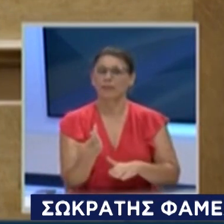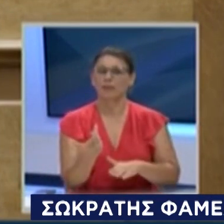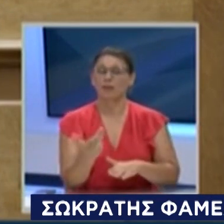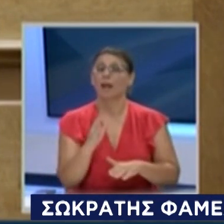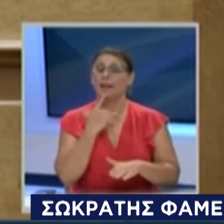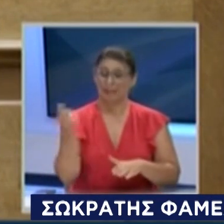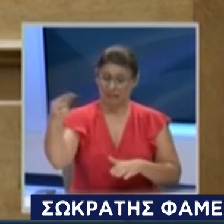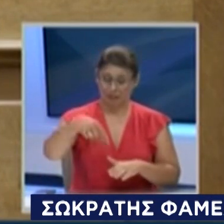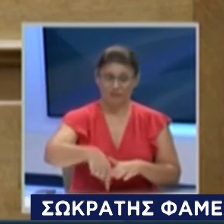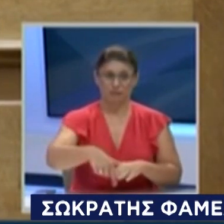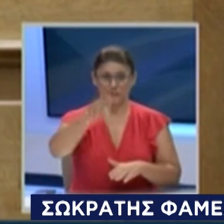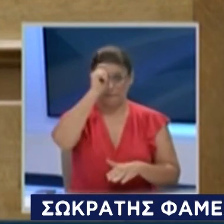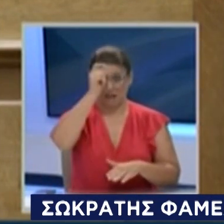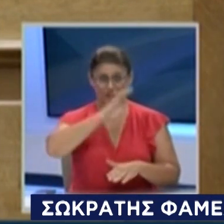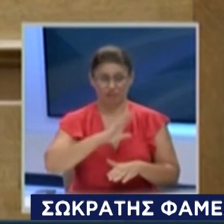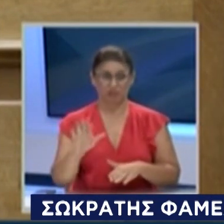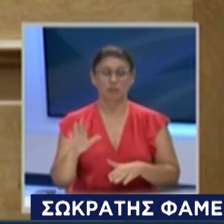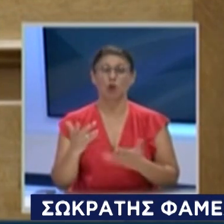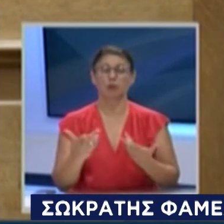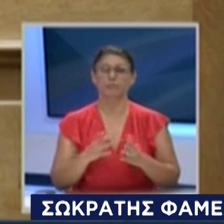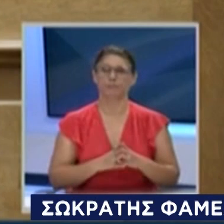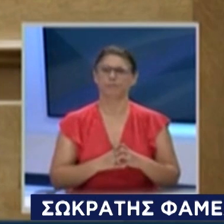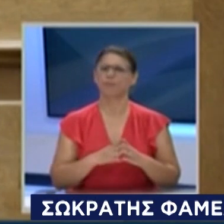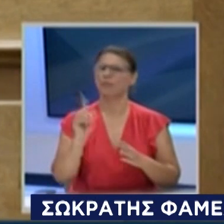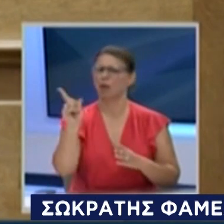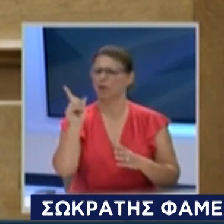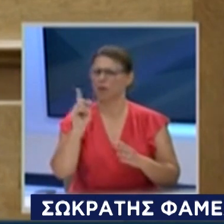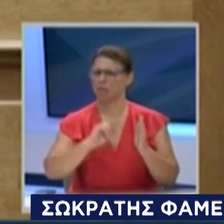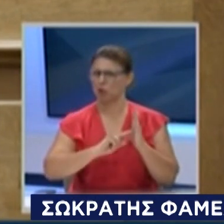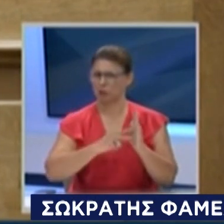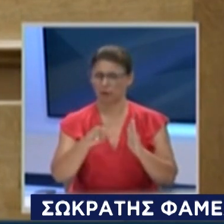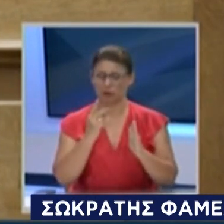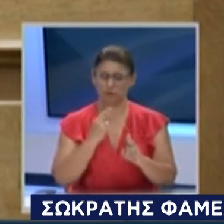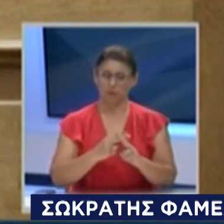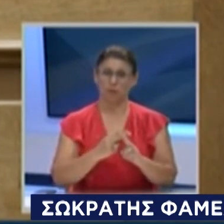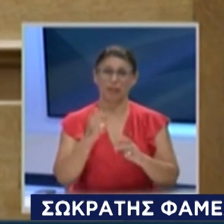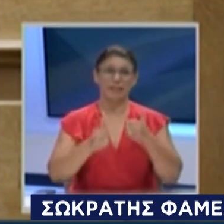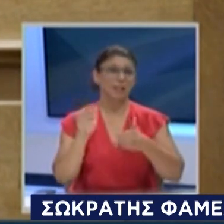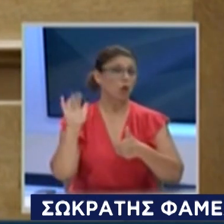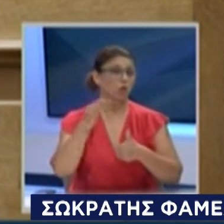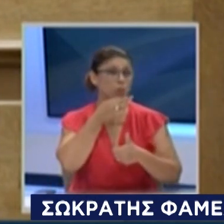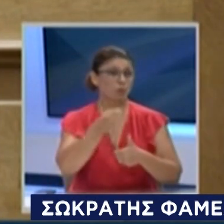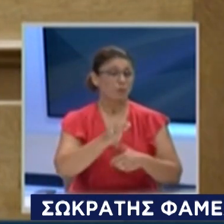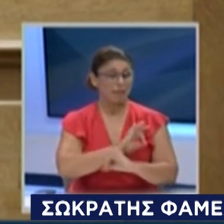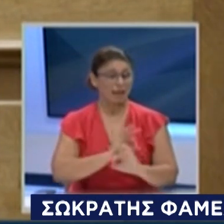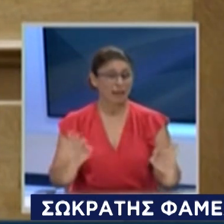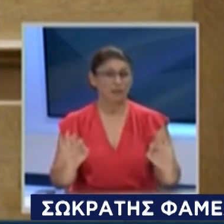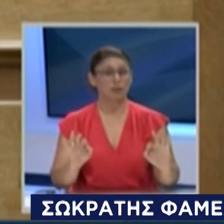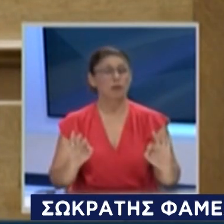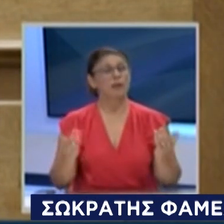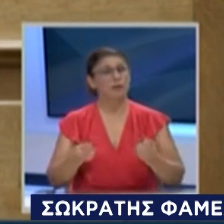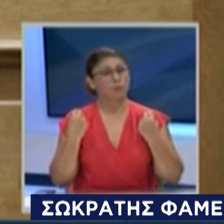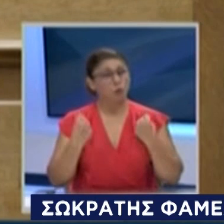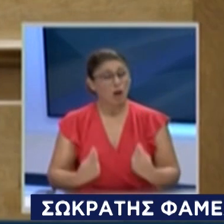Γιατί έρχεστε σήμερα να παραδεχτείτε ότι, προσέξτε, νομίζω αυτό είναι κομβικό, τον Ιούλιο που είπατε ότι είμαστε έτοιμοι και κάναμε το